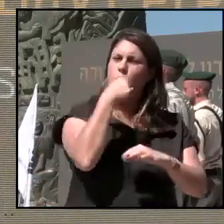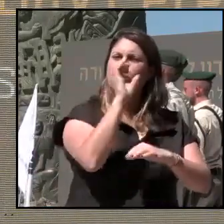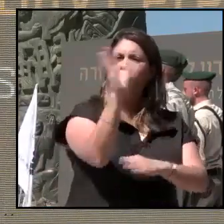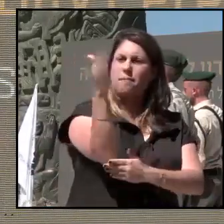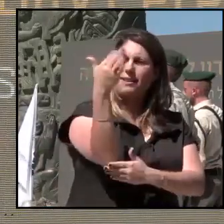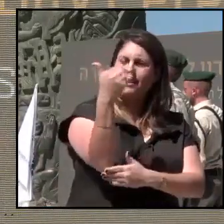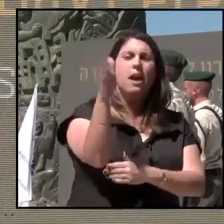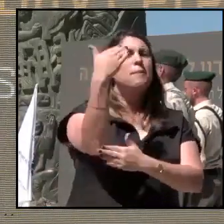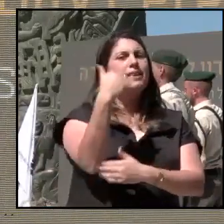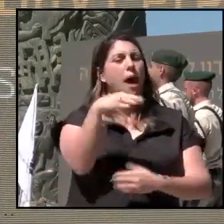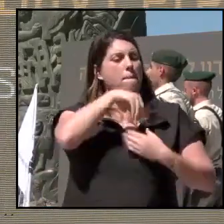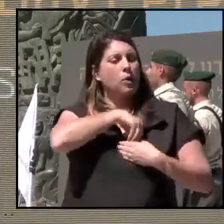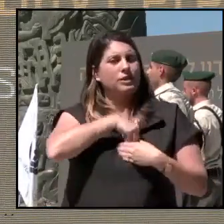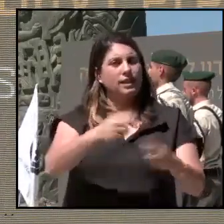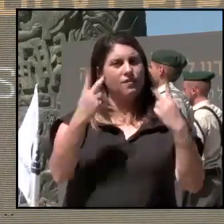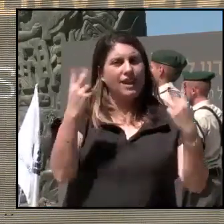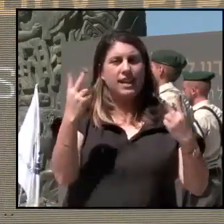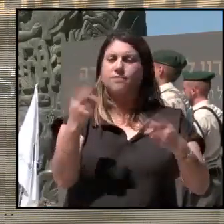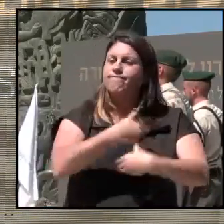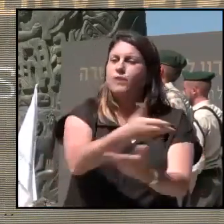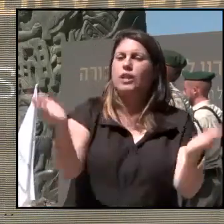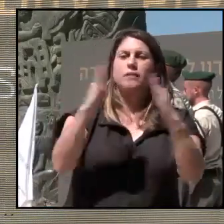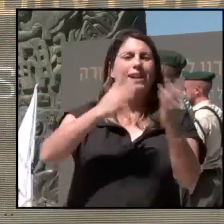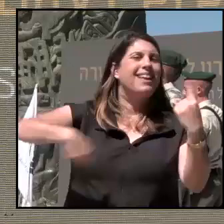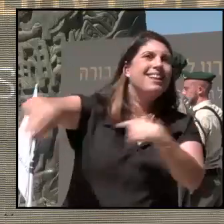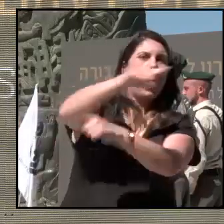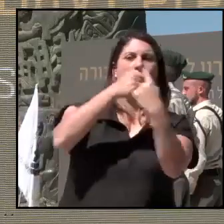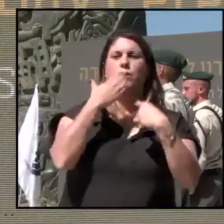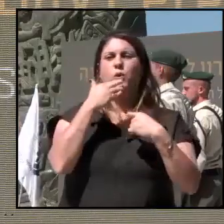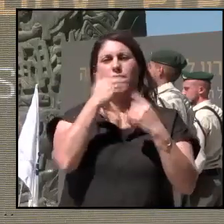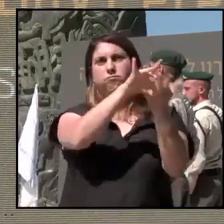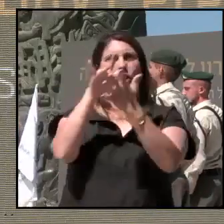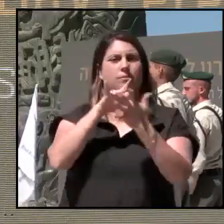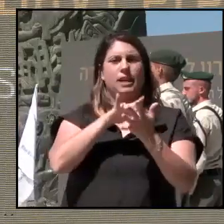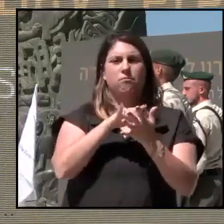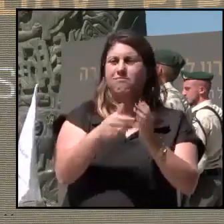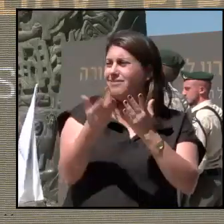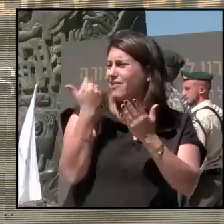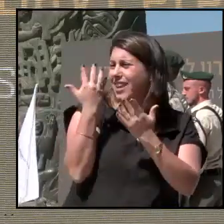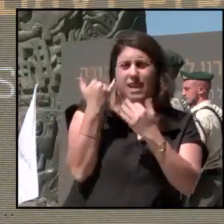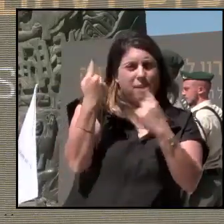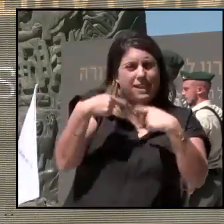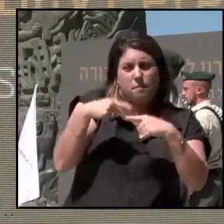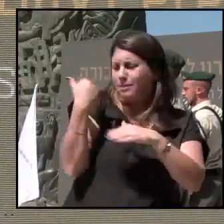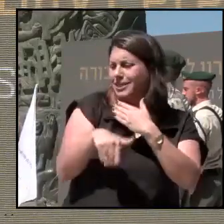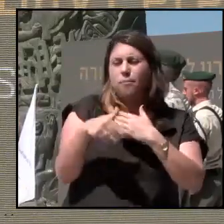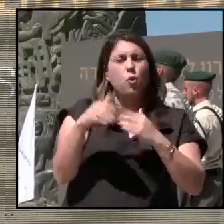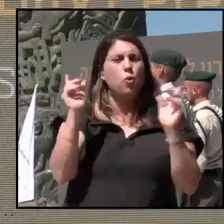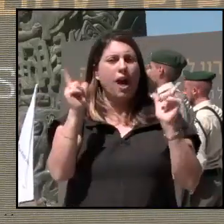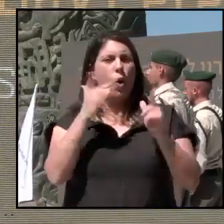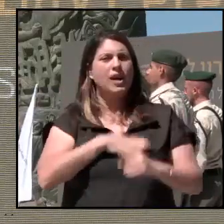כמדינה מוסרית וערכית המהווה בית לכל יהודי באשר הוא. רק לפני מספר ימים סיימנו לחגוג את חג